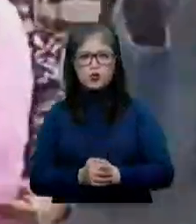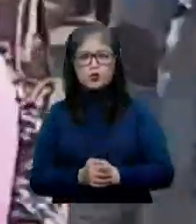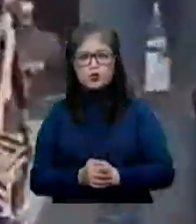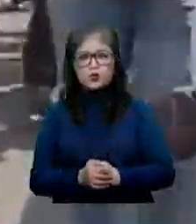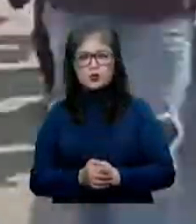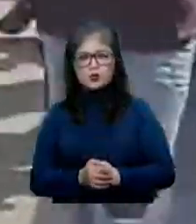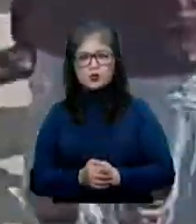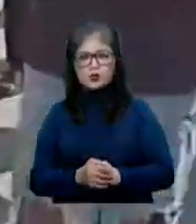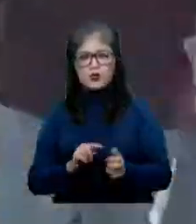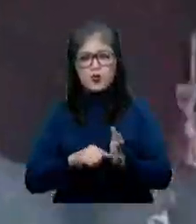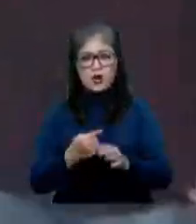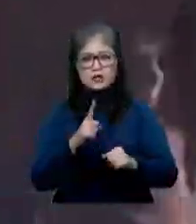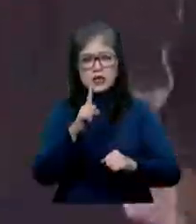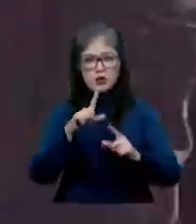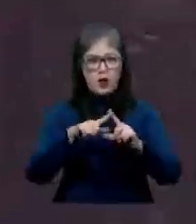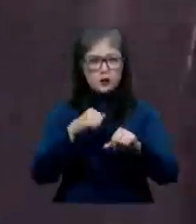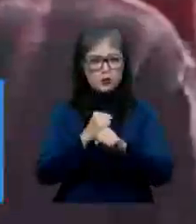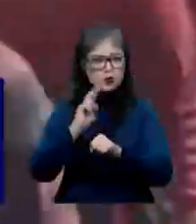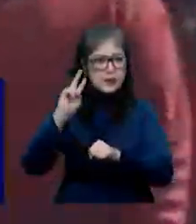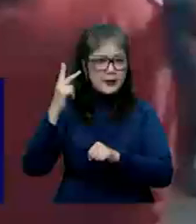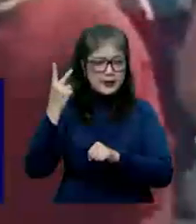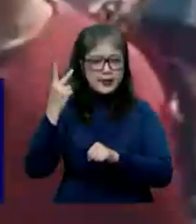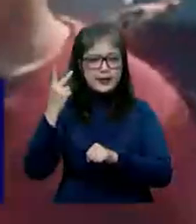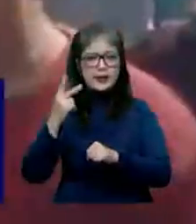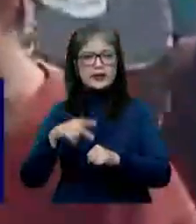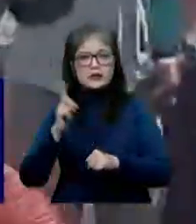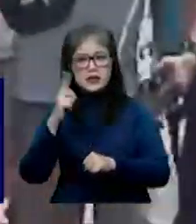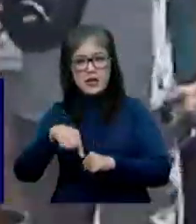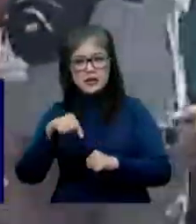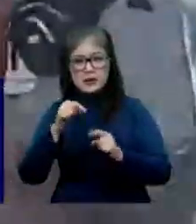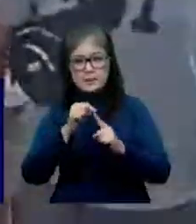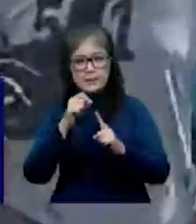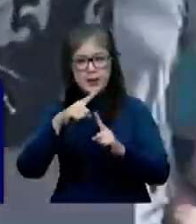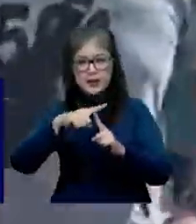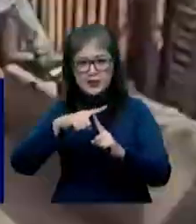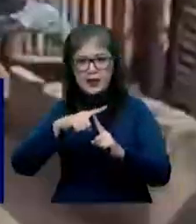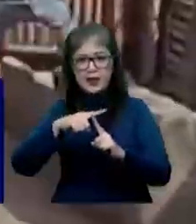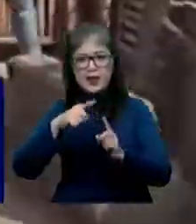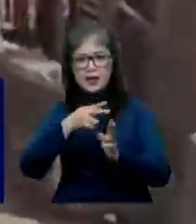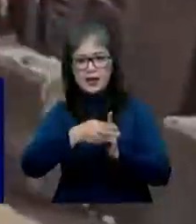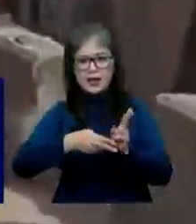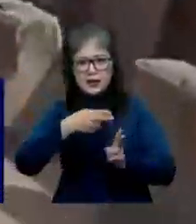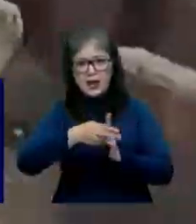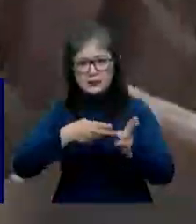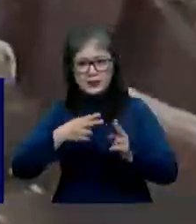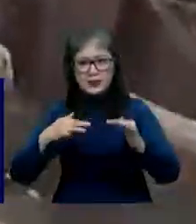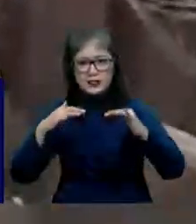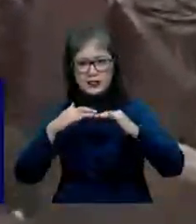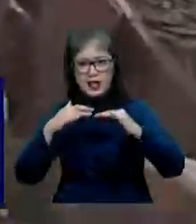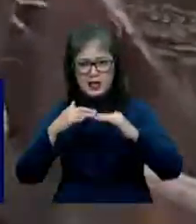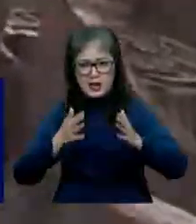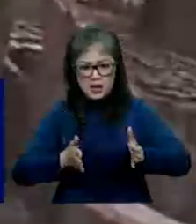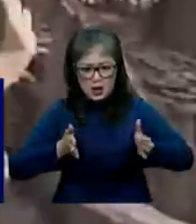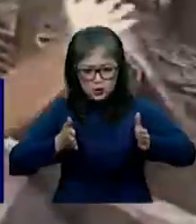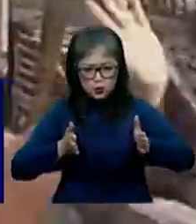Mulai 1 Agustus lalu, Dirjen Perkeretaapian menutup perlintasan kereta sebidang di Jalan Hardi Winangun dan Jalan Tirta Yasa. Rencananya